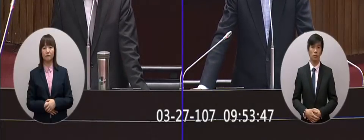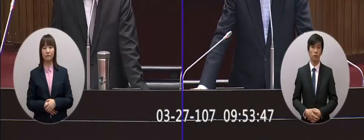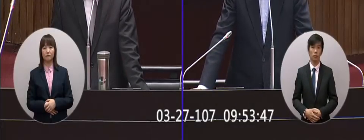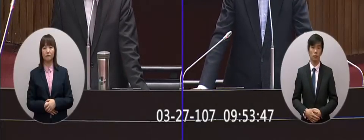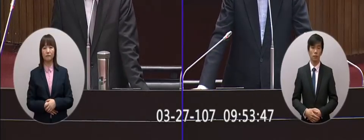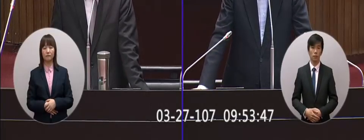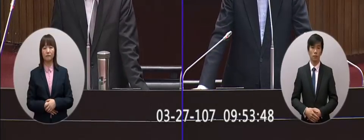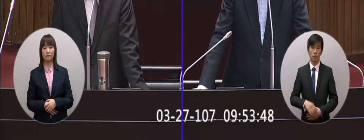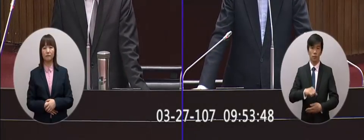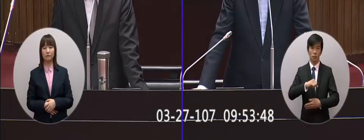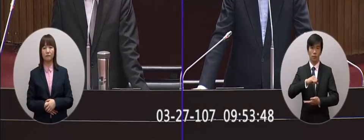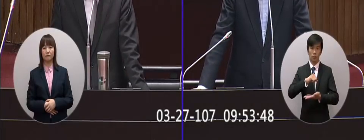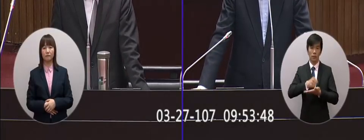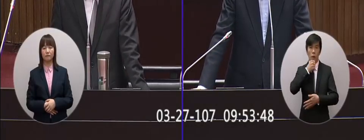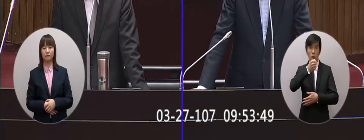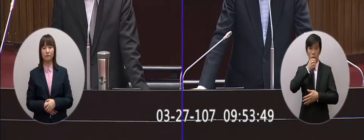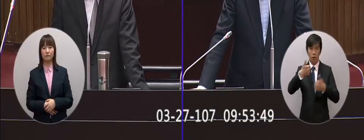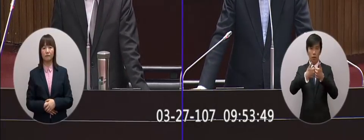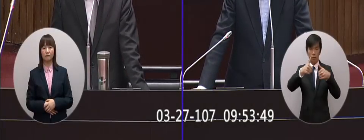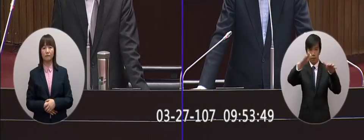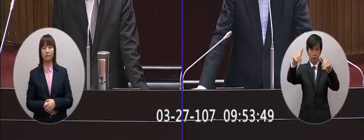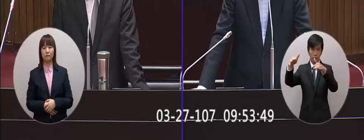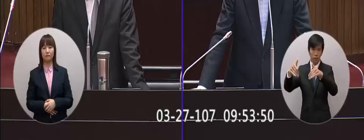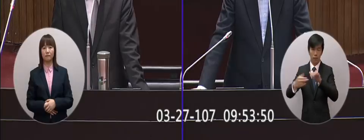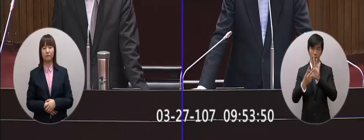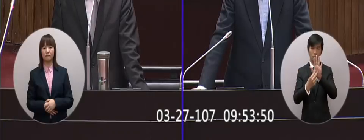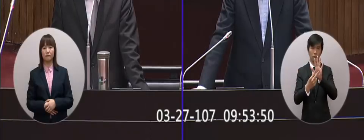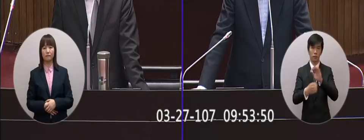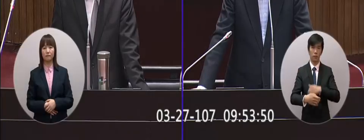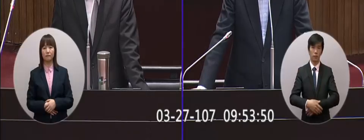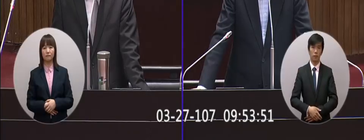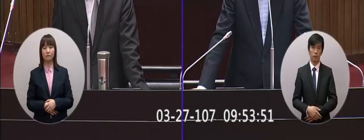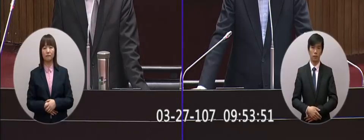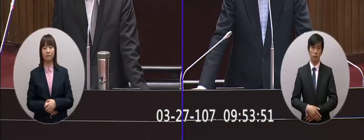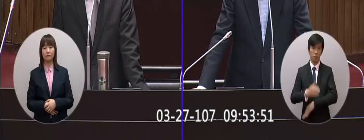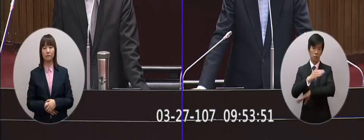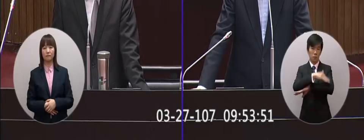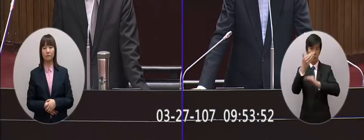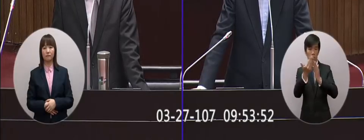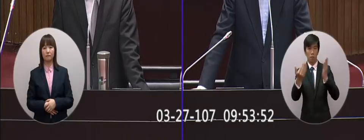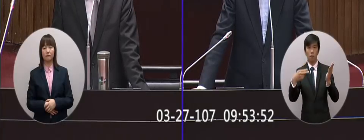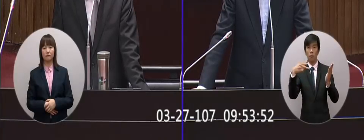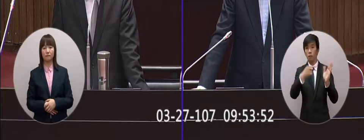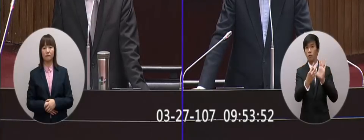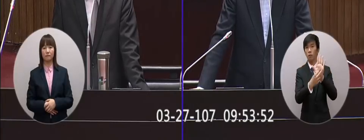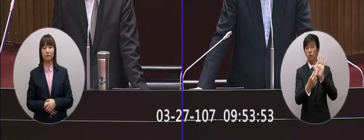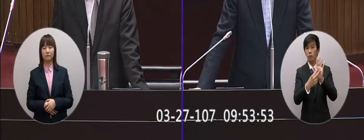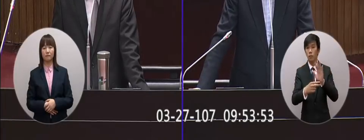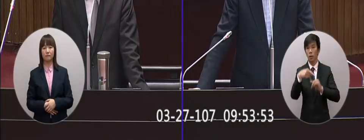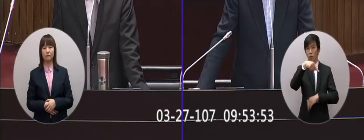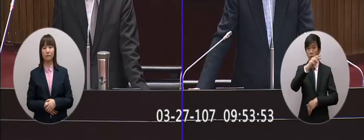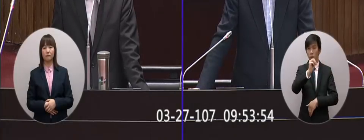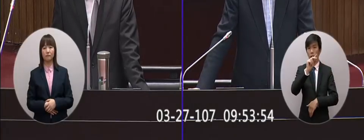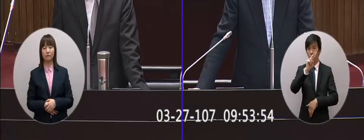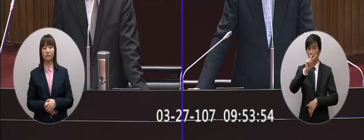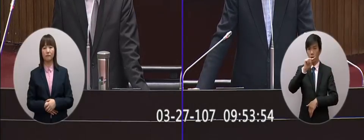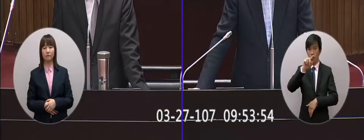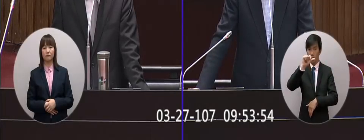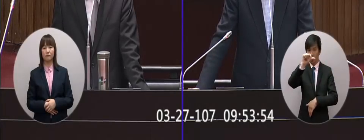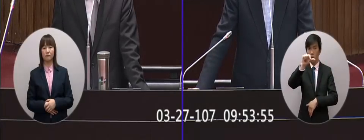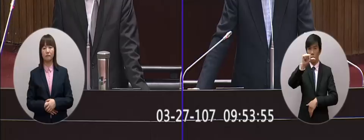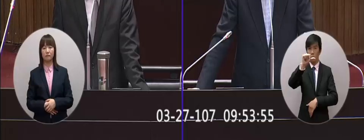会，报纸上像写的 “PM2.5 真要命”。去年害死